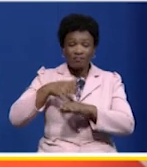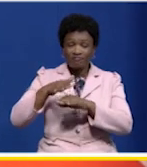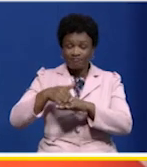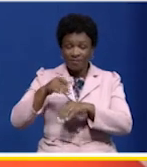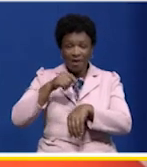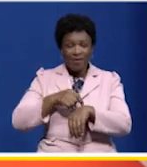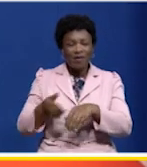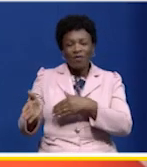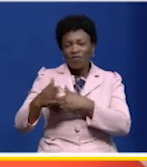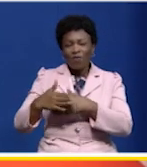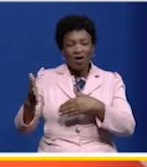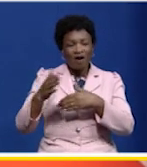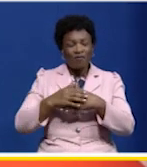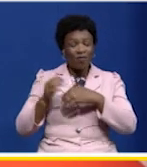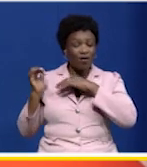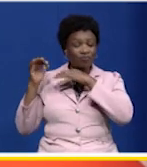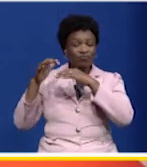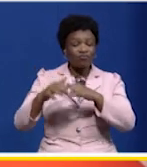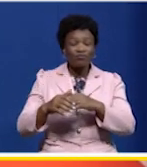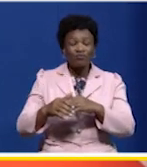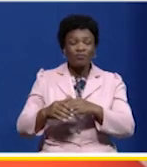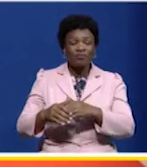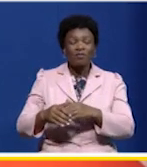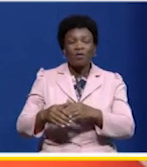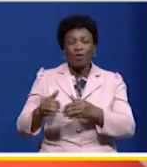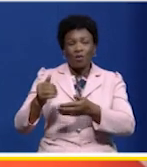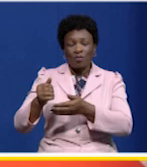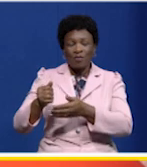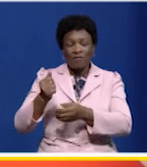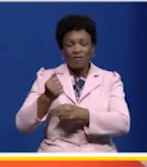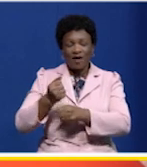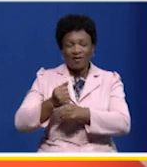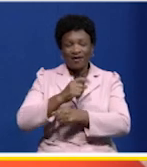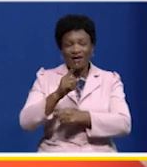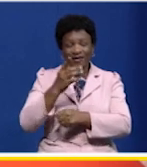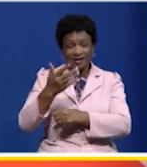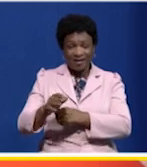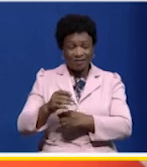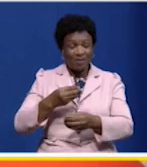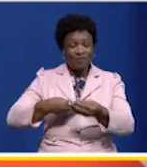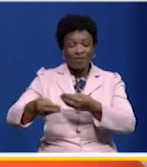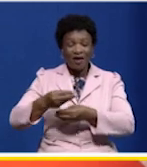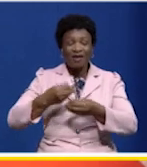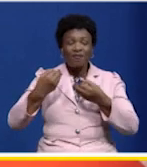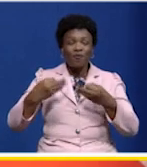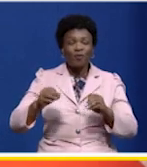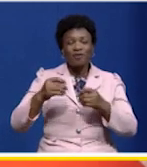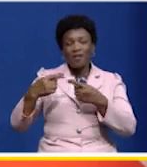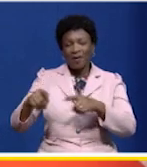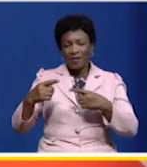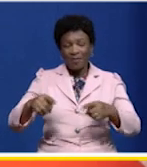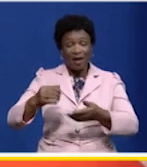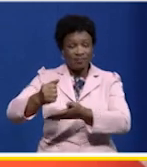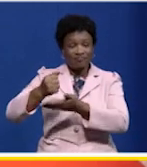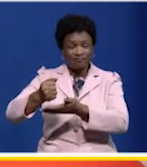wakati kifa kongo la wan diaspora afrika lany zanzibar liki na lengo la kuj fursa mbal mbali za ekei na